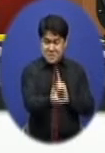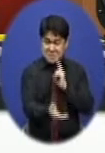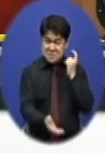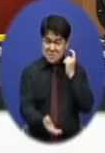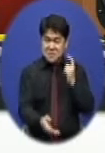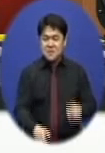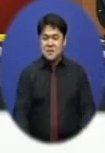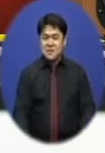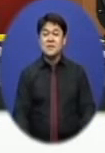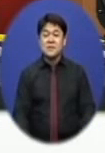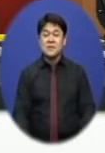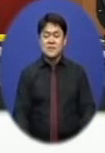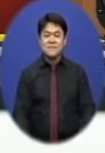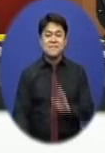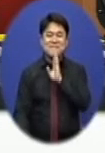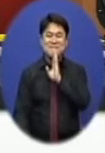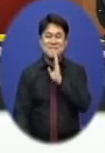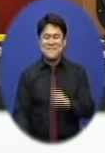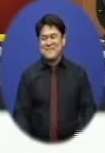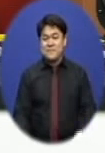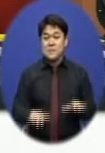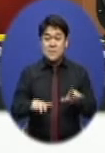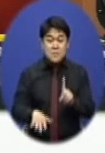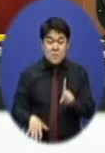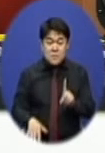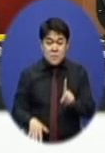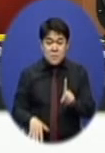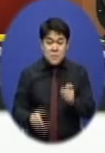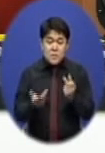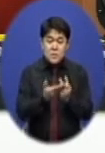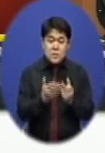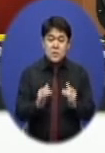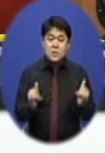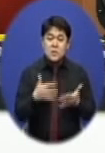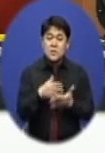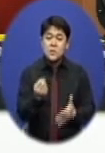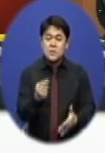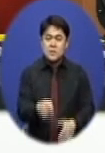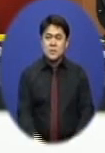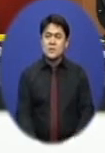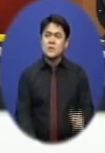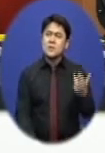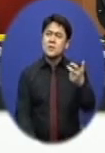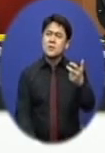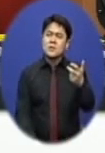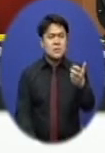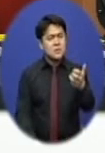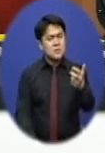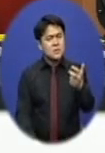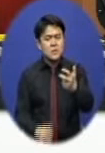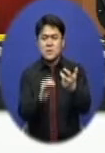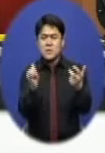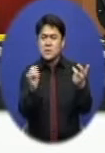한다고 말씀으로만 들었어요. 네, 그러죠. 아, 지금은 어떠세요? 섬에 몇 분이나 사세요? 한 70명 살고